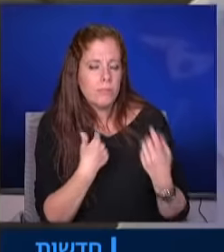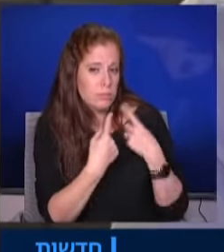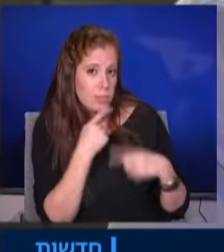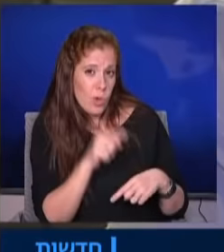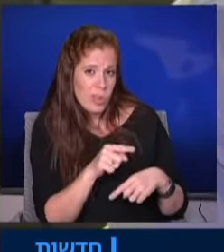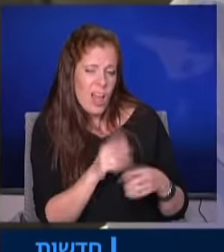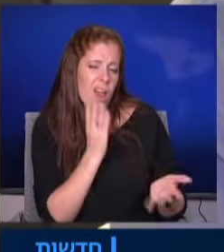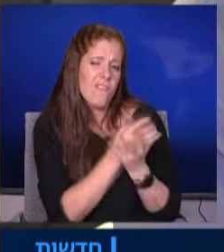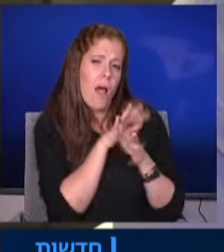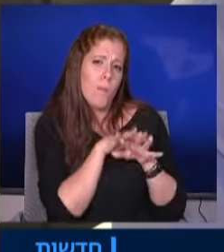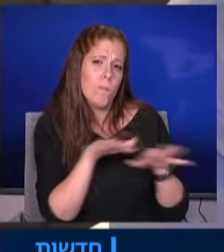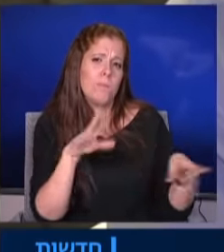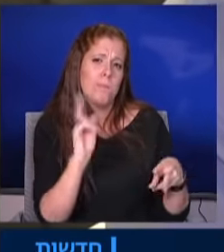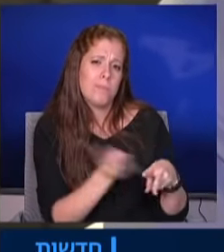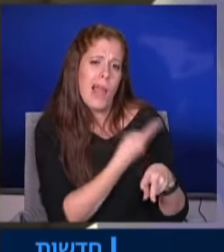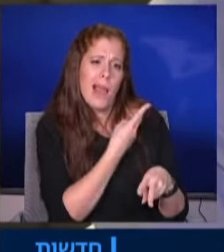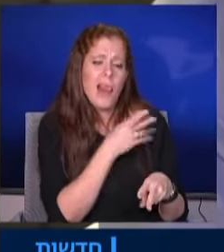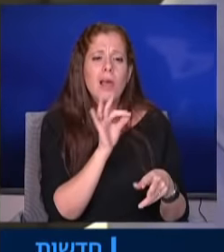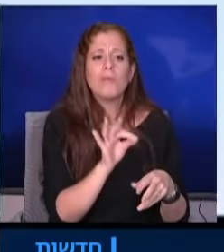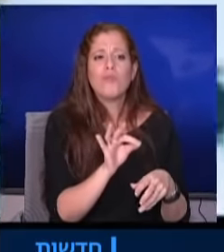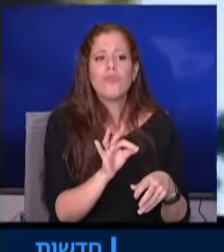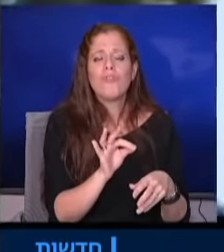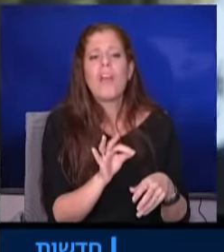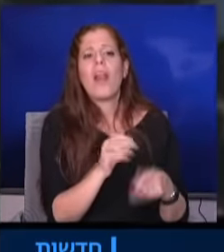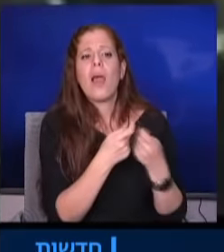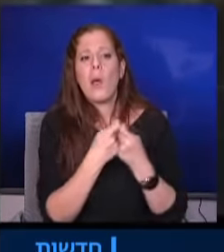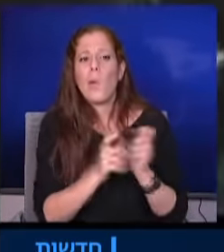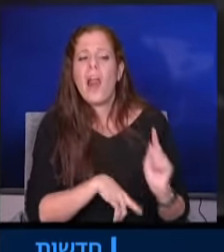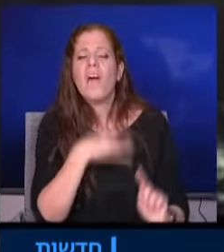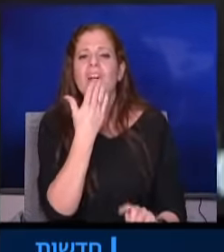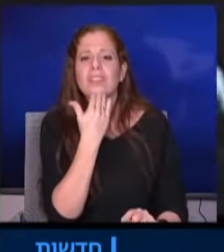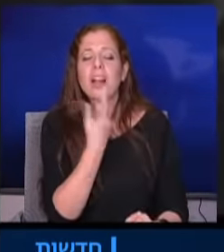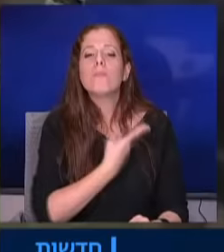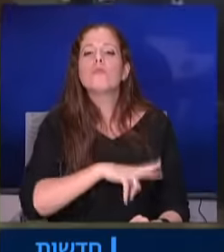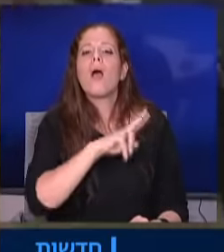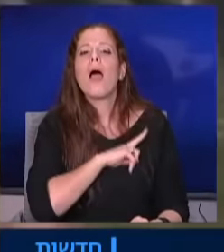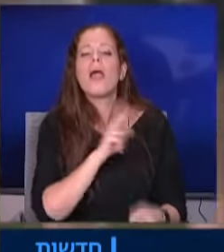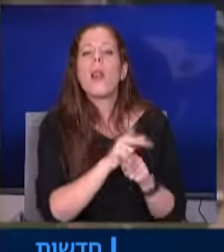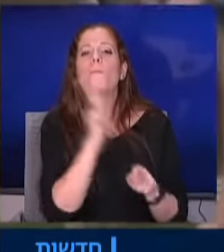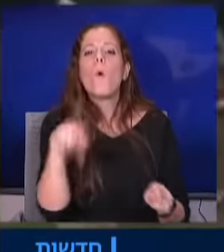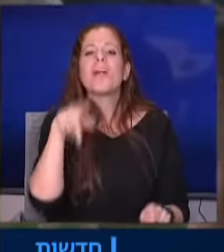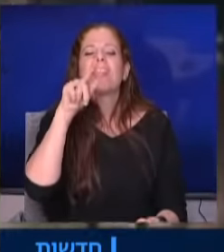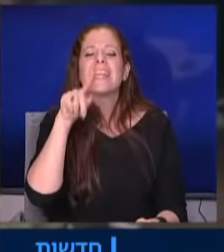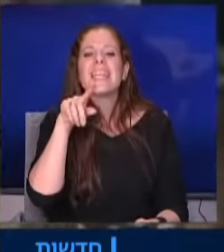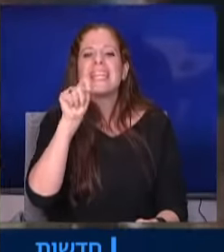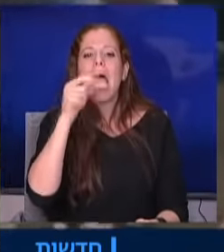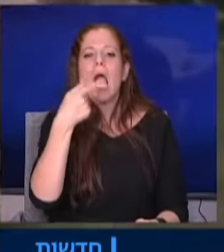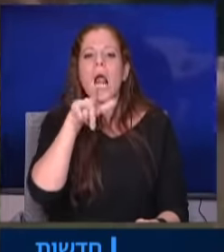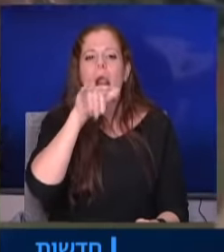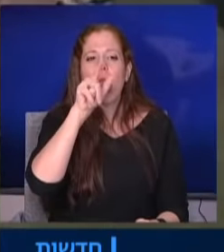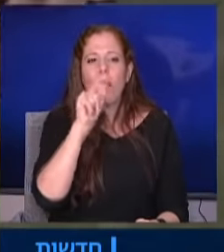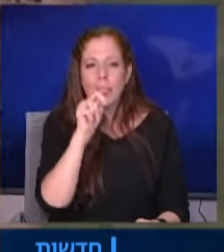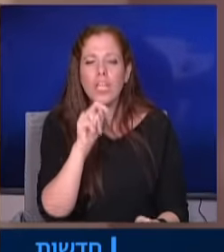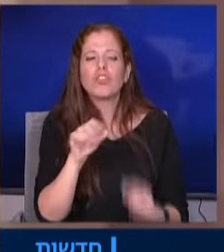דבר שבשגרה עבור מנכ״ל ארגון החוויה הישראלית, מי שאחראי לפרויקט תגלית למשל, ולמשלחות של הסוכנות